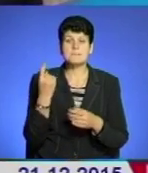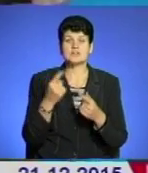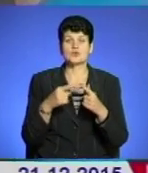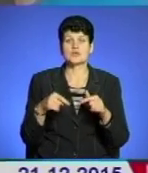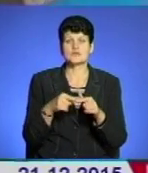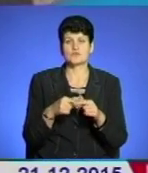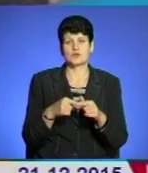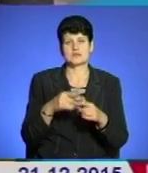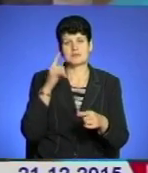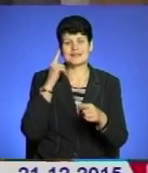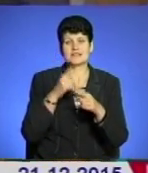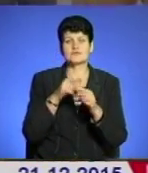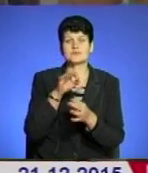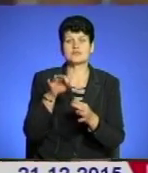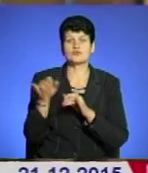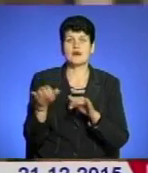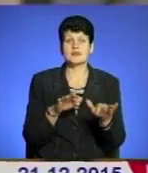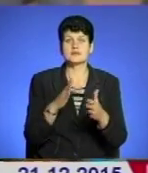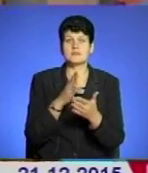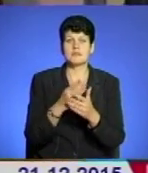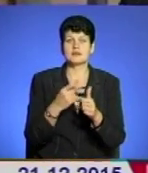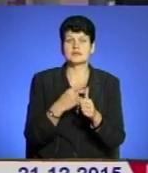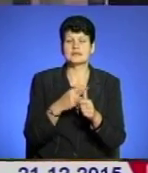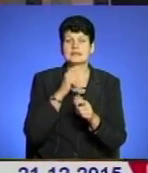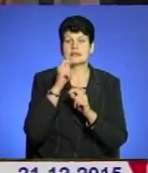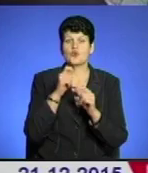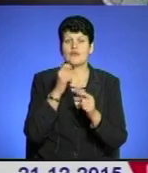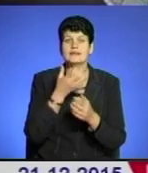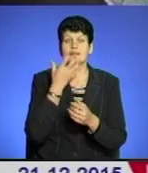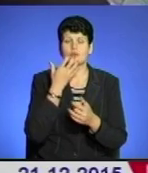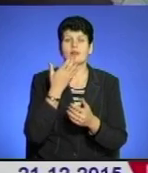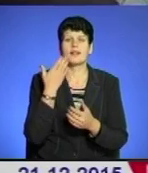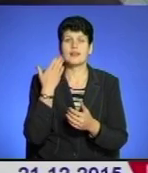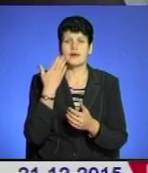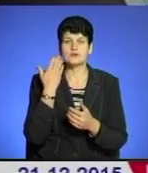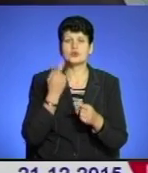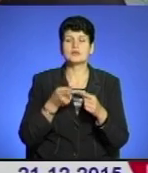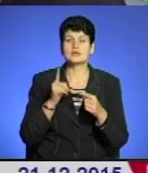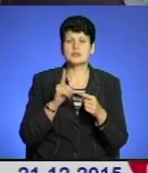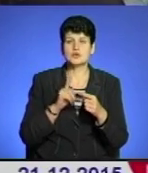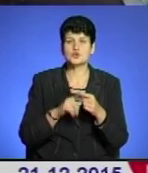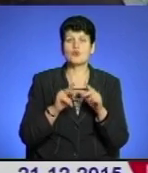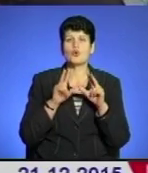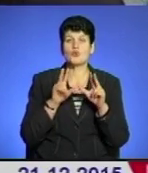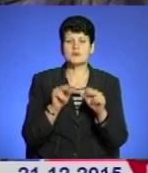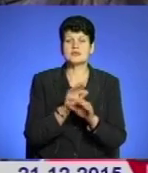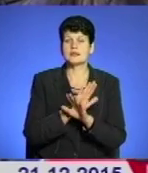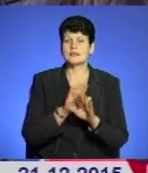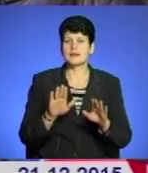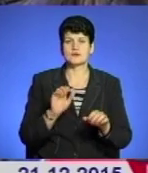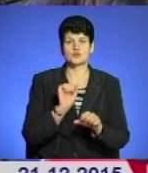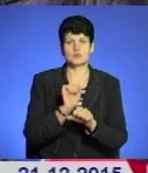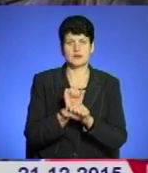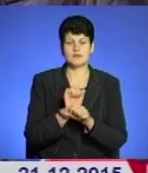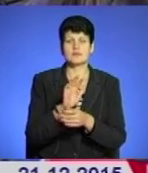із братерством «Сиріт» акція мала назву «Дарувати тепло легко». Та на цьому благодійники обіцяють не зупинятися, а